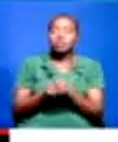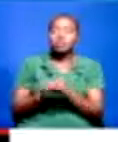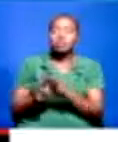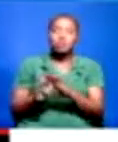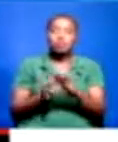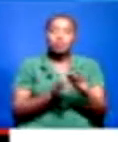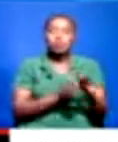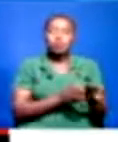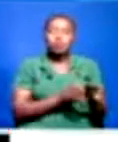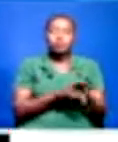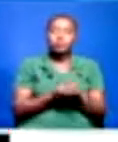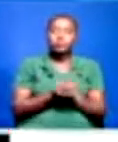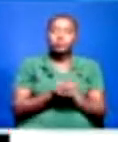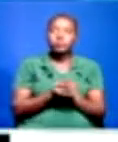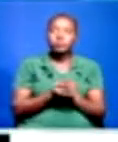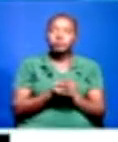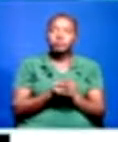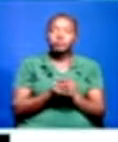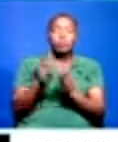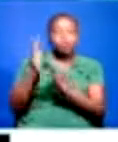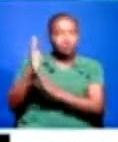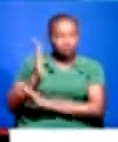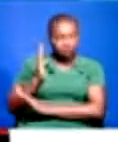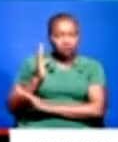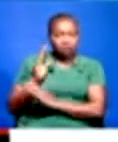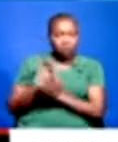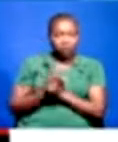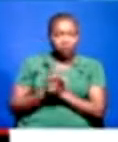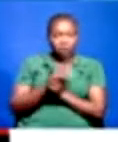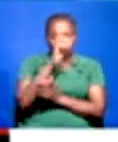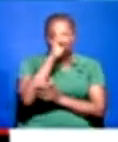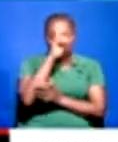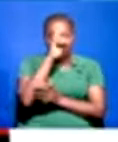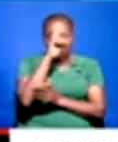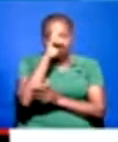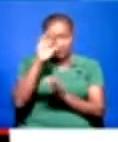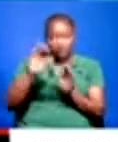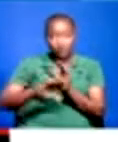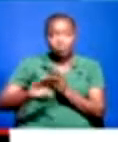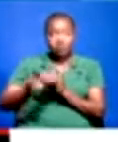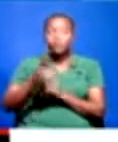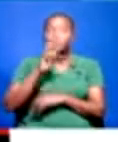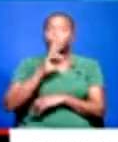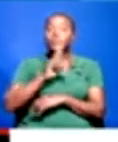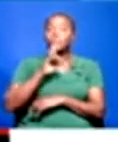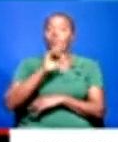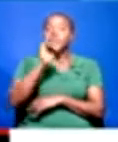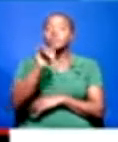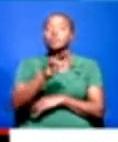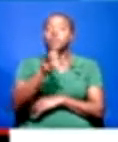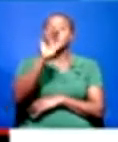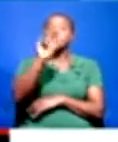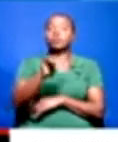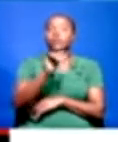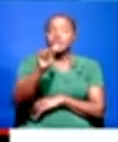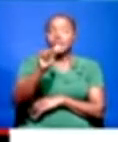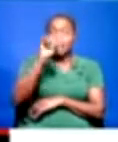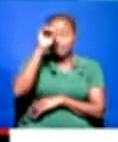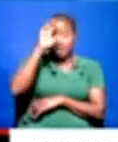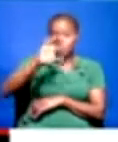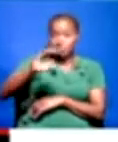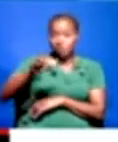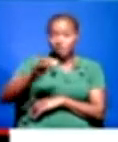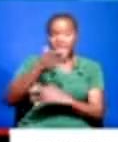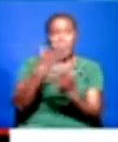Tuangazie masuala ya usalama sasa. Polisi katika kaunti ndogo za Ruiru na Juja huko Kiambu wamewakamata washukiwa